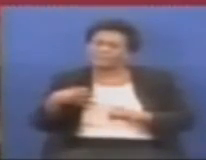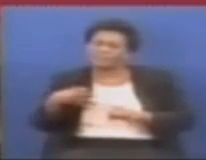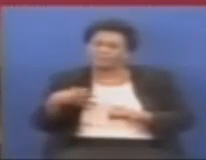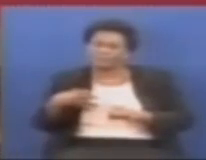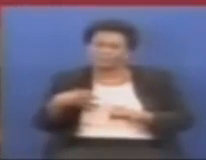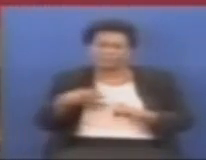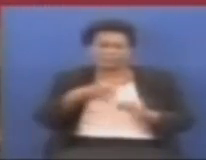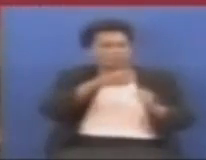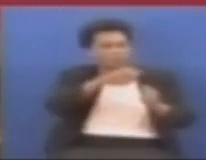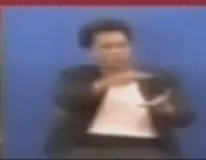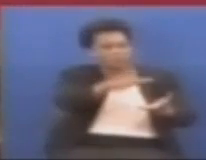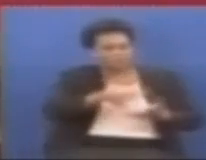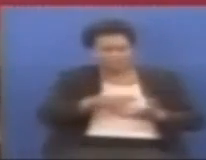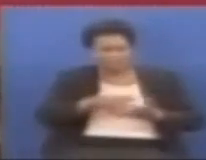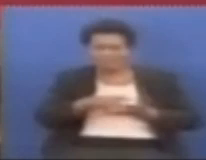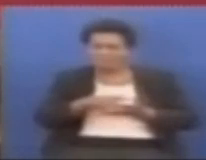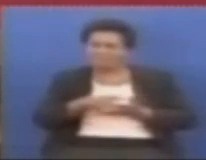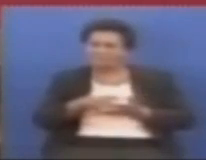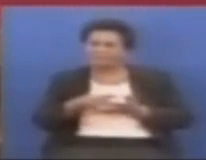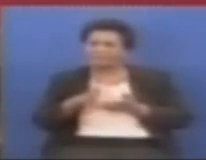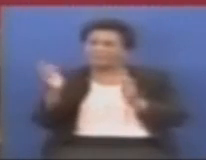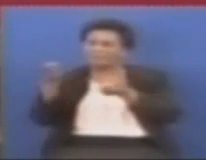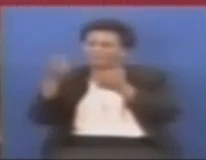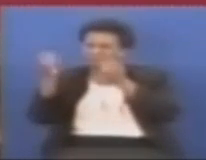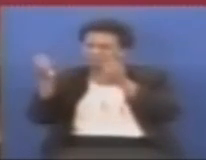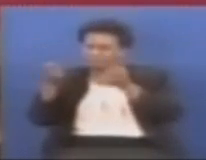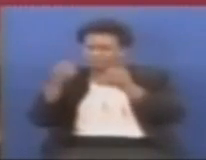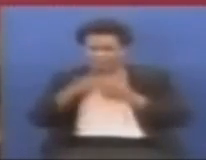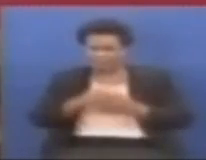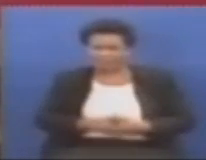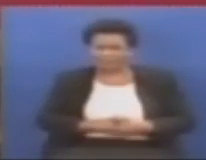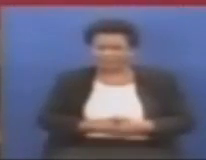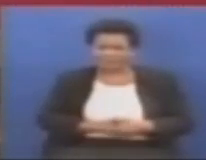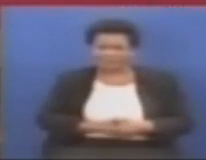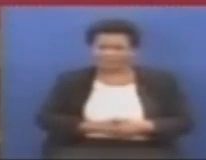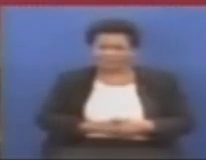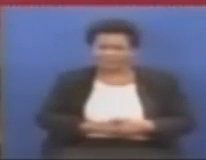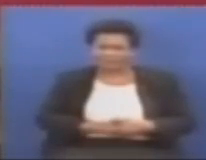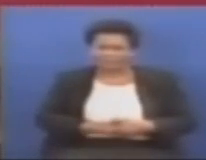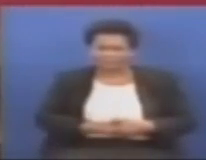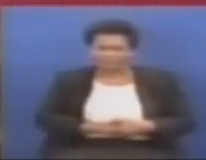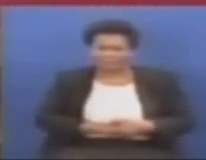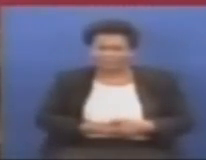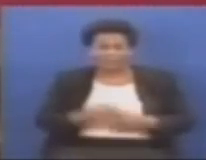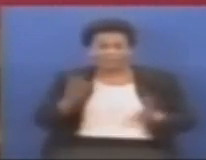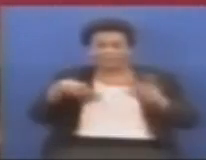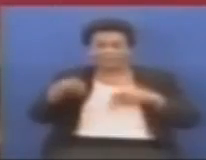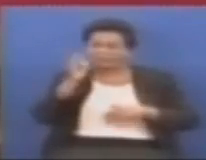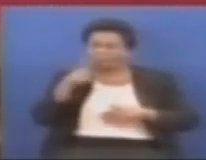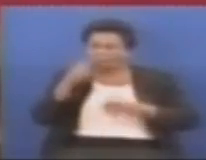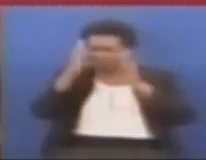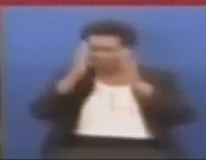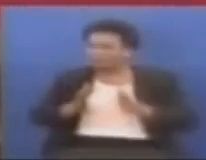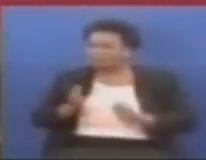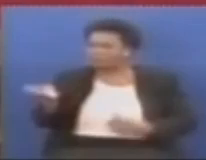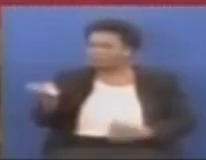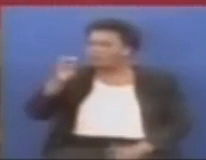hili la kusimamia BMU kwa uhakika, na wakafikishwa mahakamani, lakini Mwenyezi Mungu